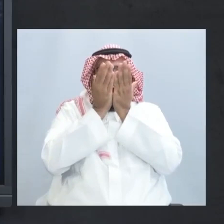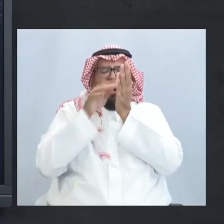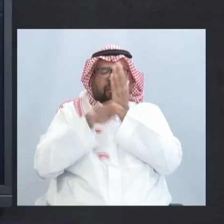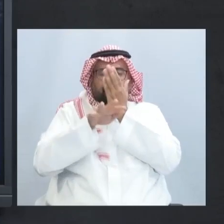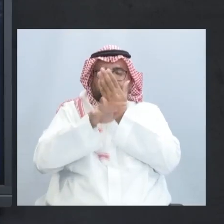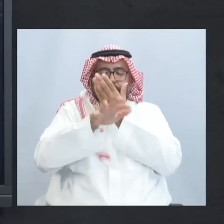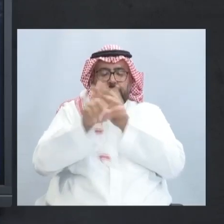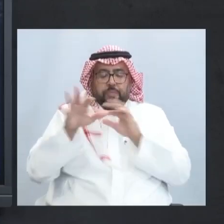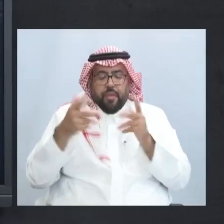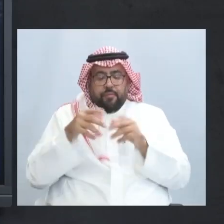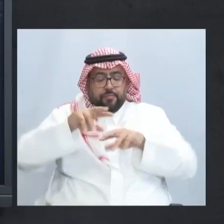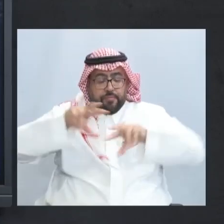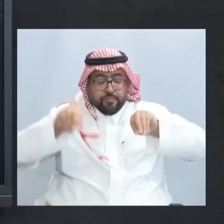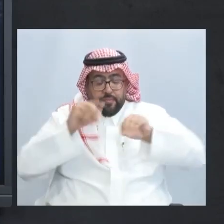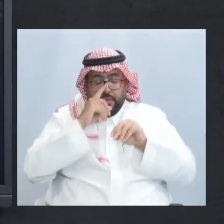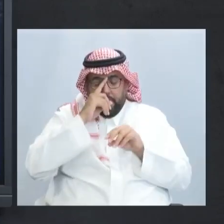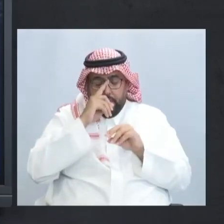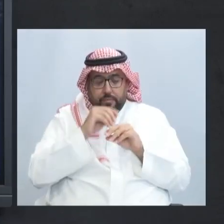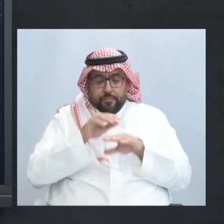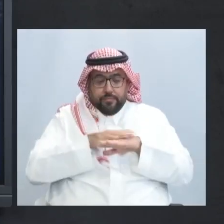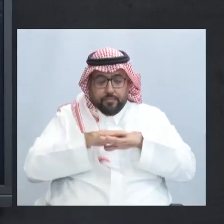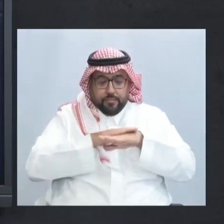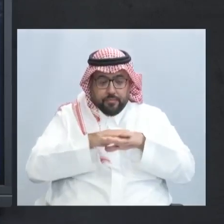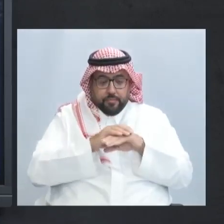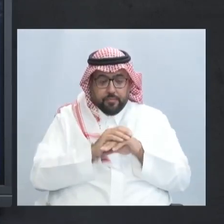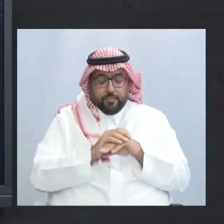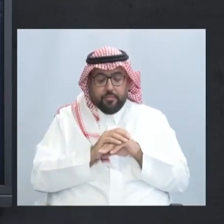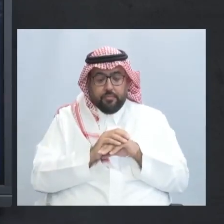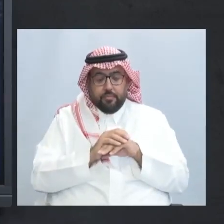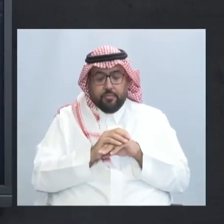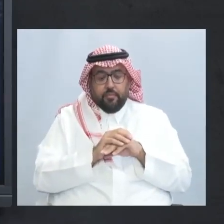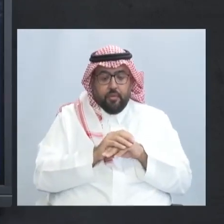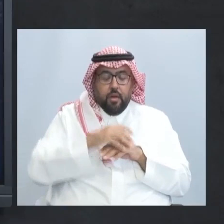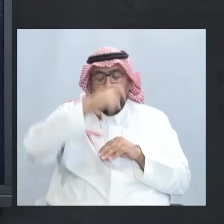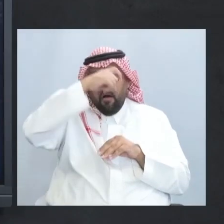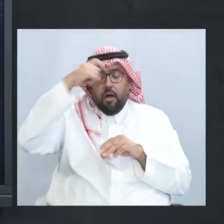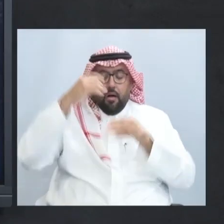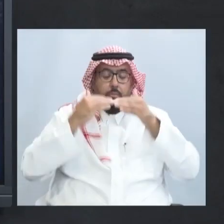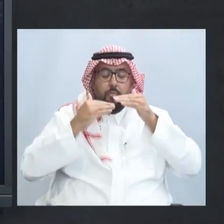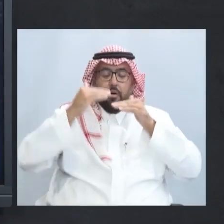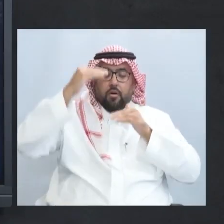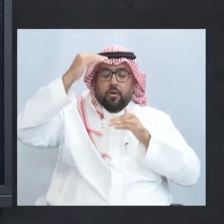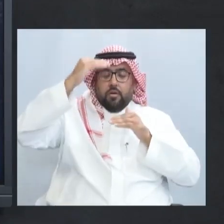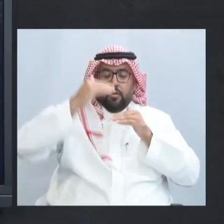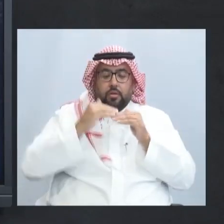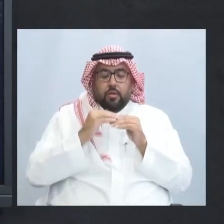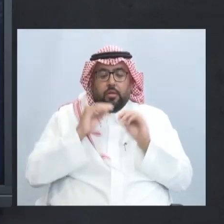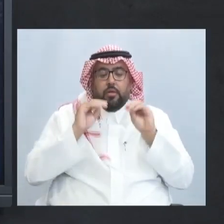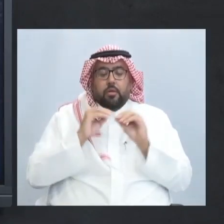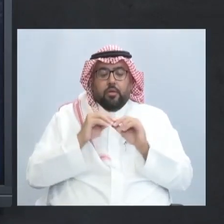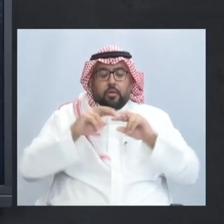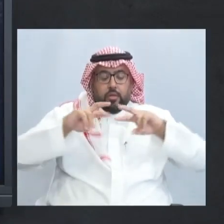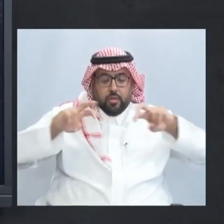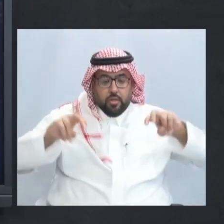ومكنتها من العيش على اليابسه في ظروف اليابسه درجات الحراره المرتفعه البيئات القاسيه استطاعت